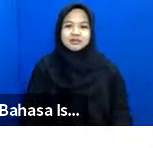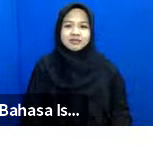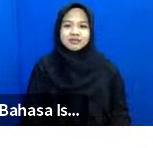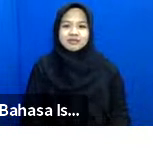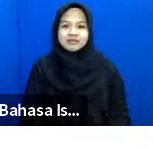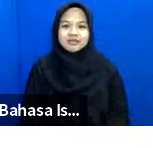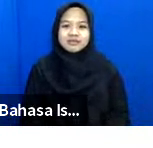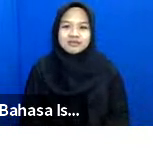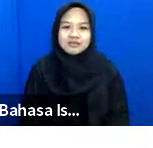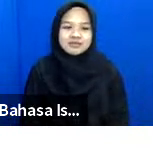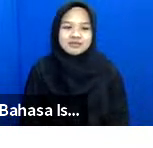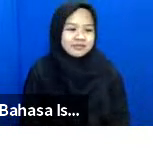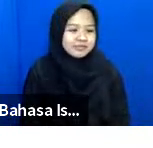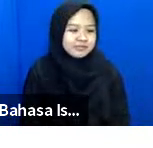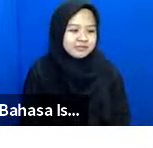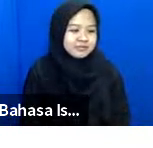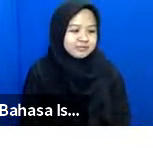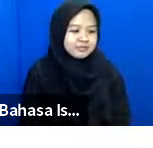ya